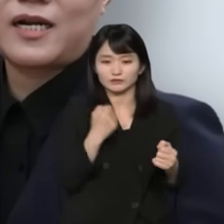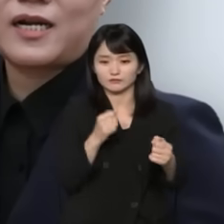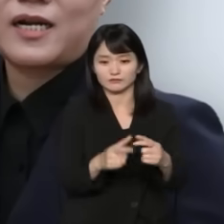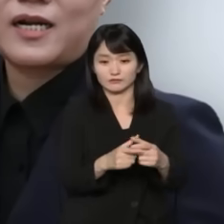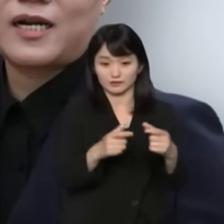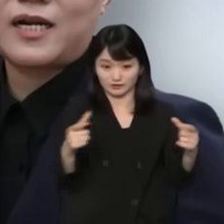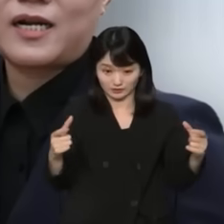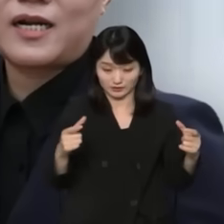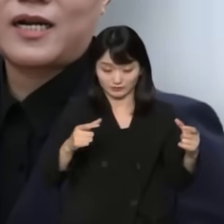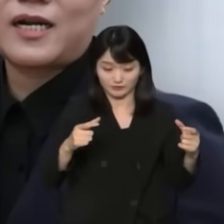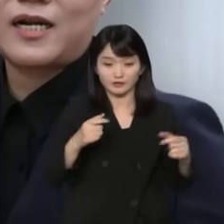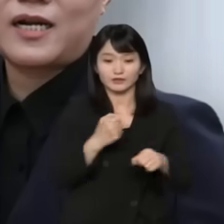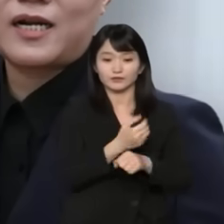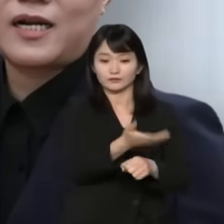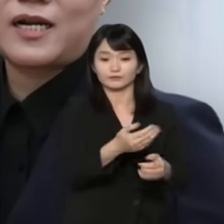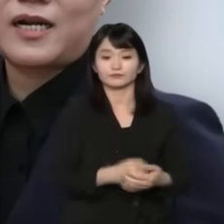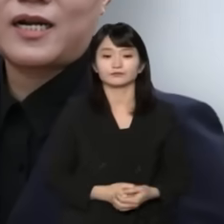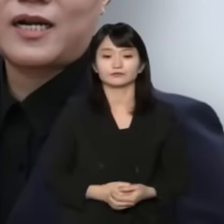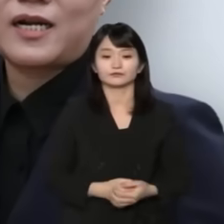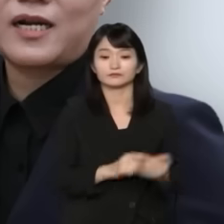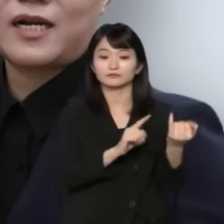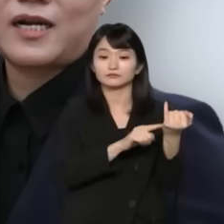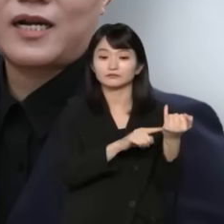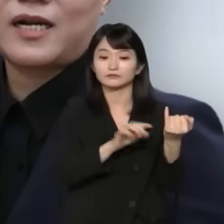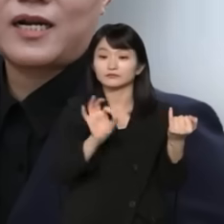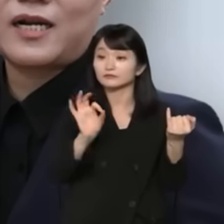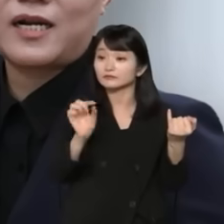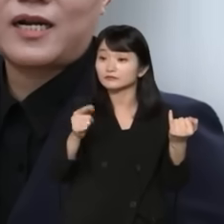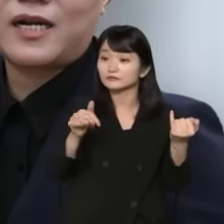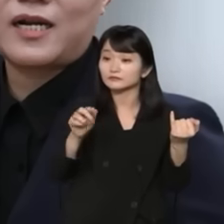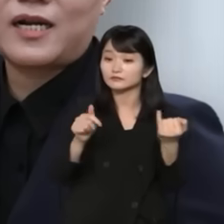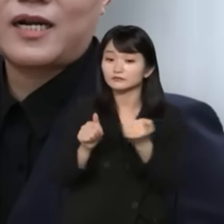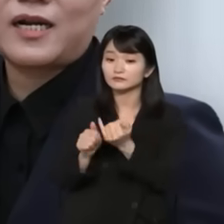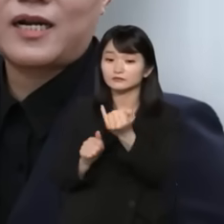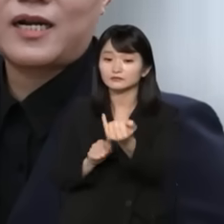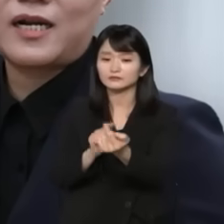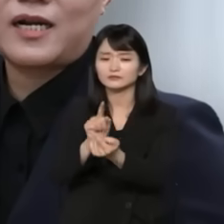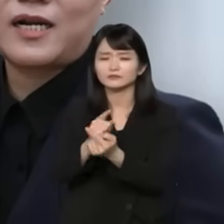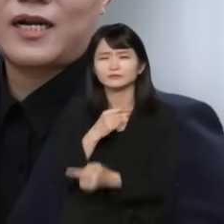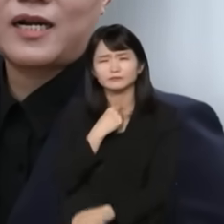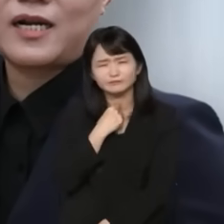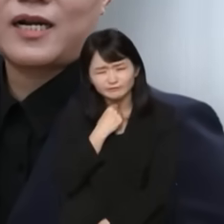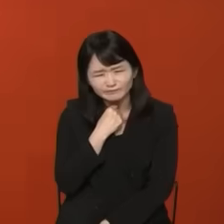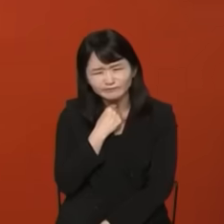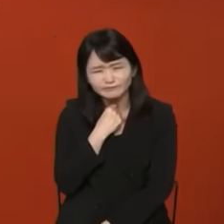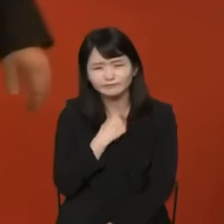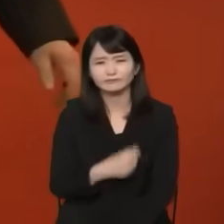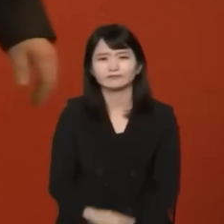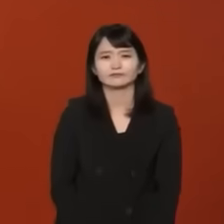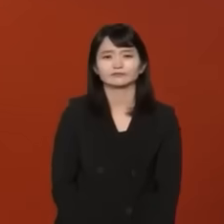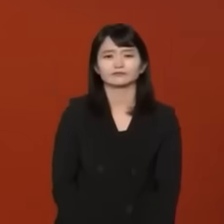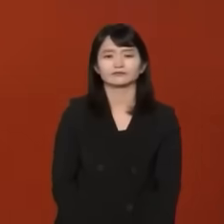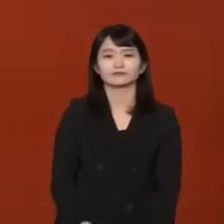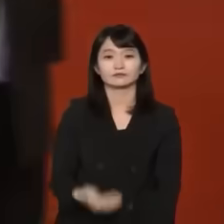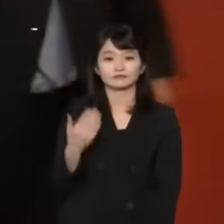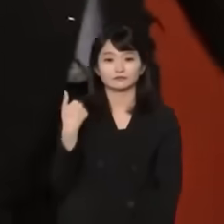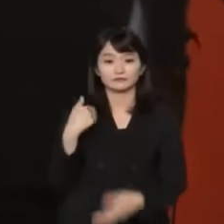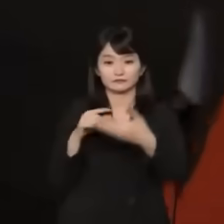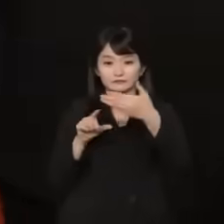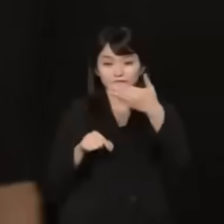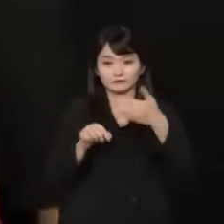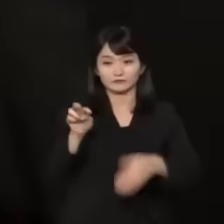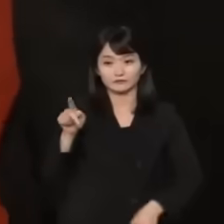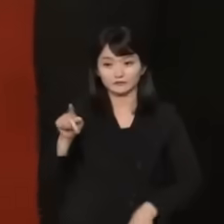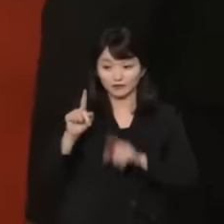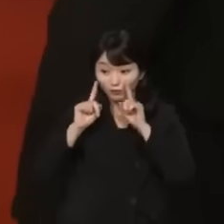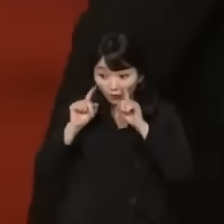건데. 네. 자기는 뭐 그 안철수 마누라를 만나보고 싶으러 죽으려고 하대. 지난 9월 명태균 씨